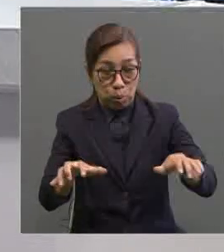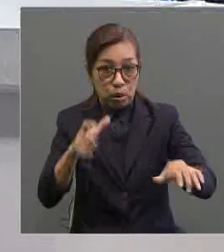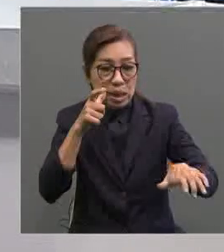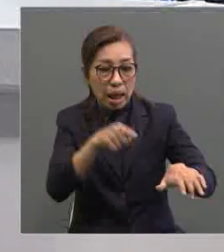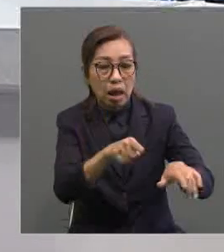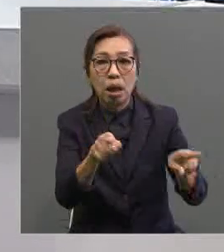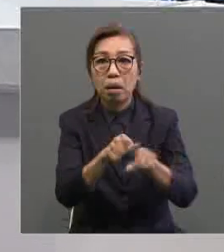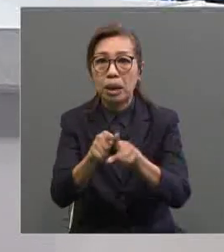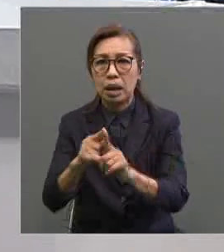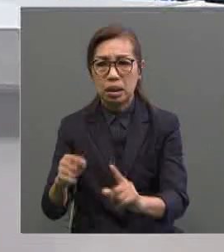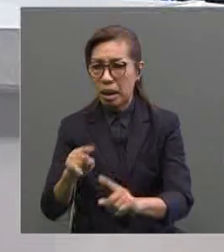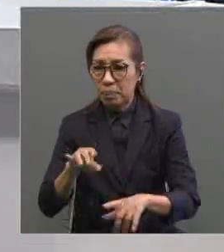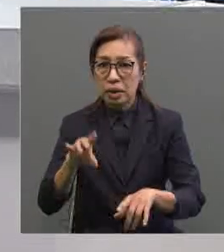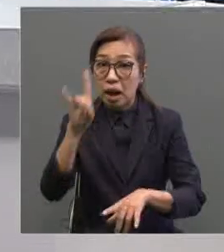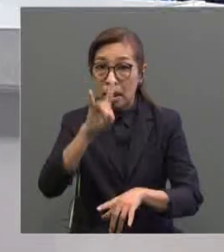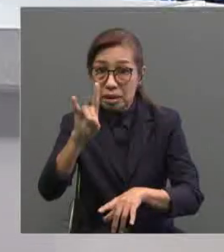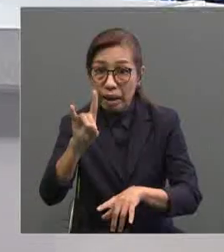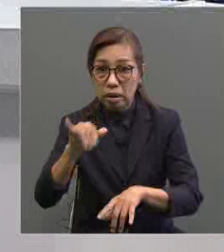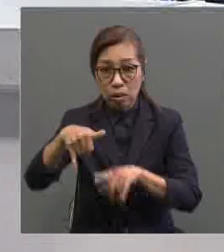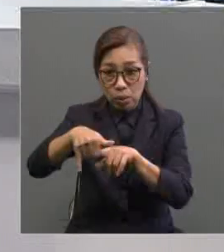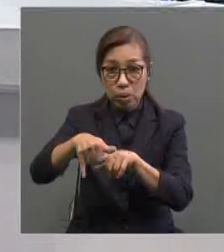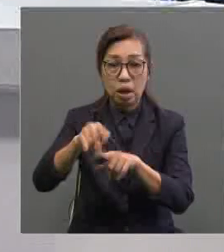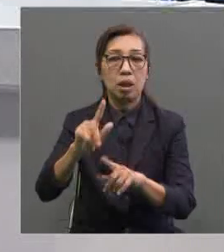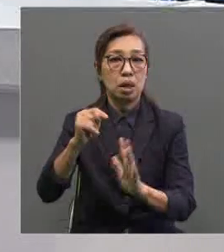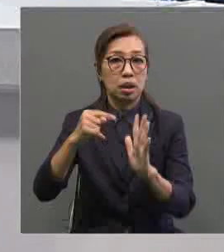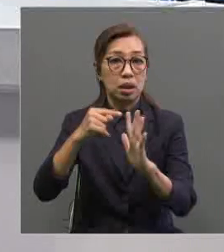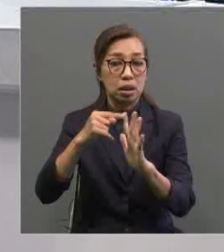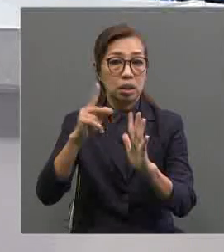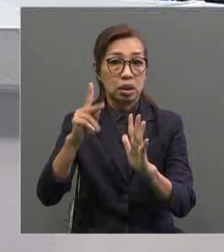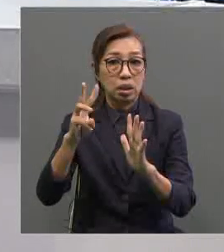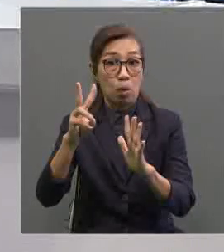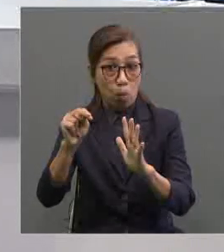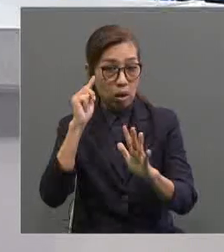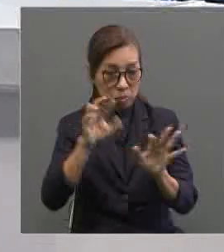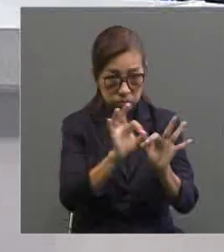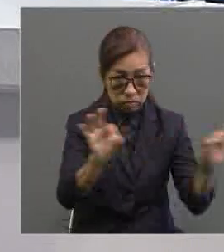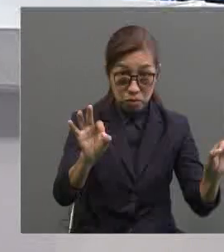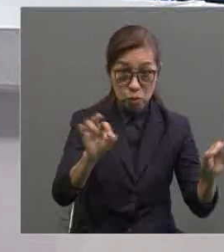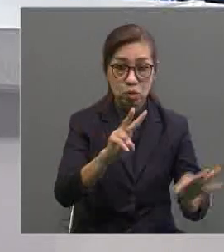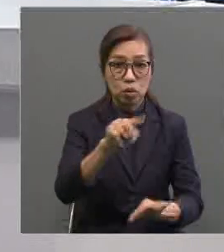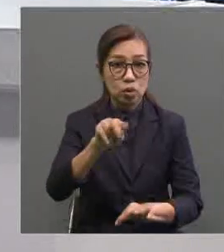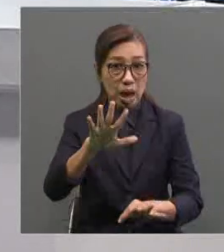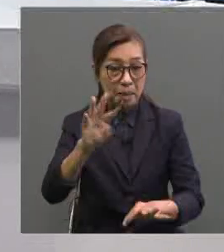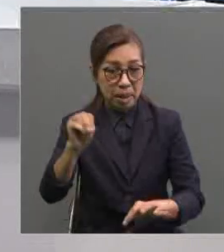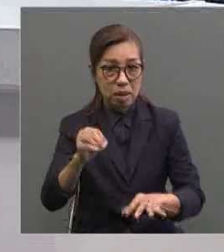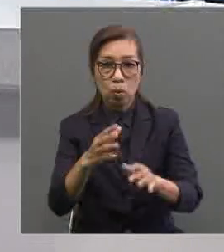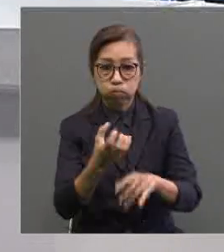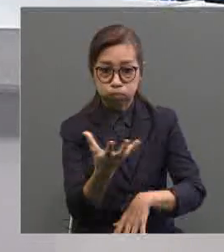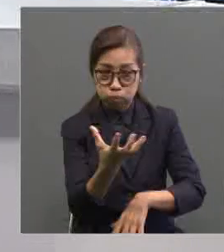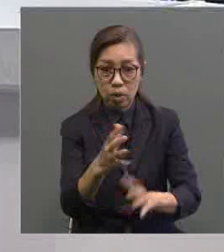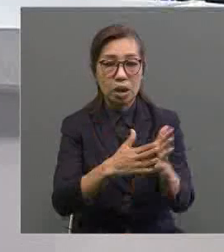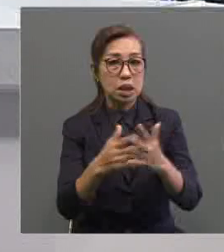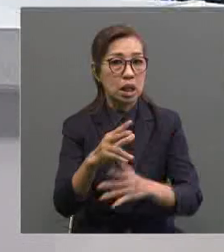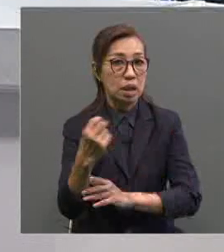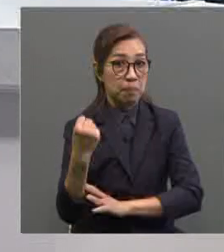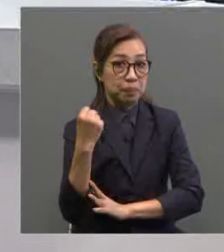ตะกวดเนี่ยนะครับความยาวตัวเต็มวัยนี่ 2.5เมตรตัวอ้วนใหญ่สีน้ำตาลเข้มมีลายดอกสี